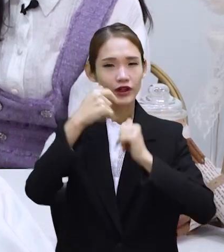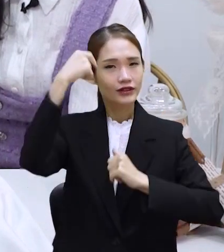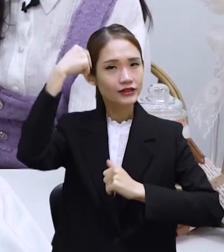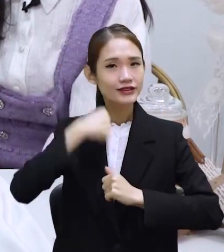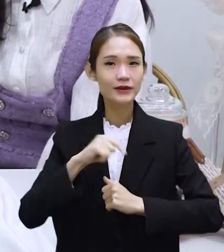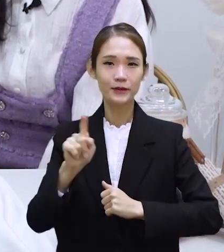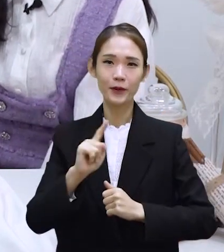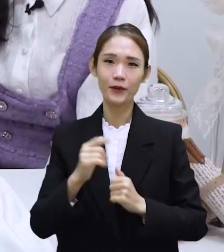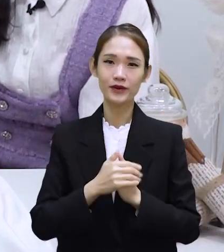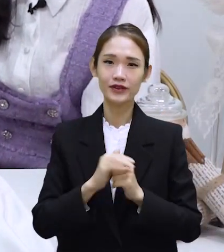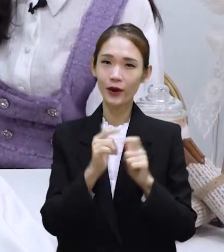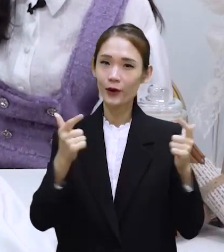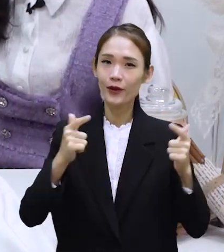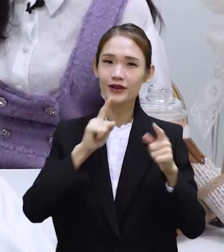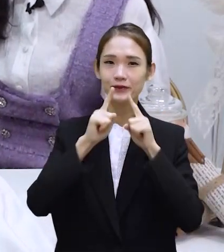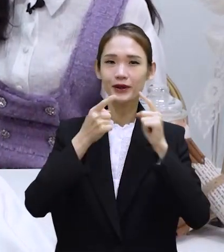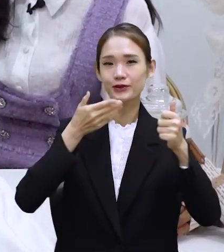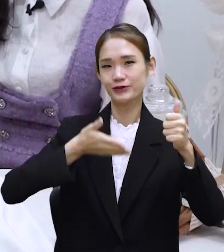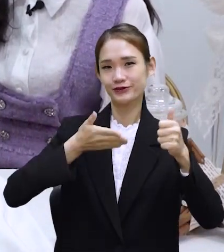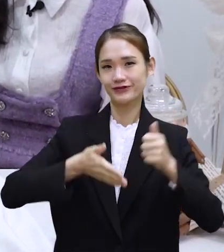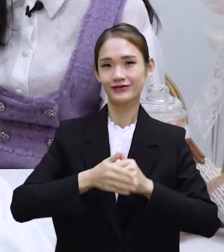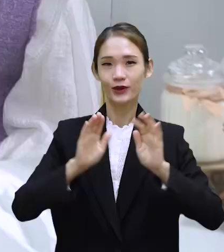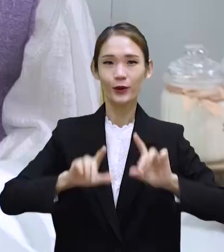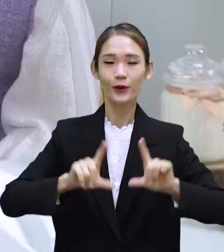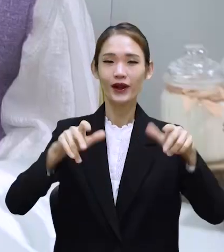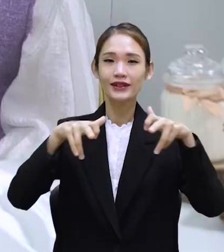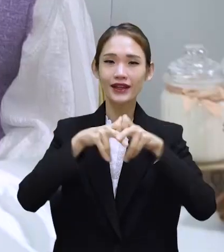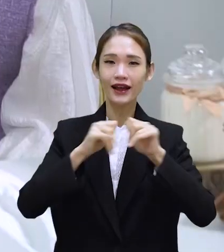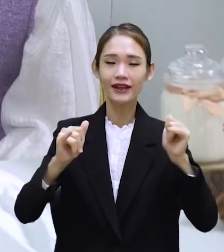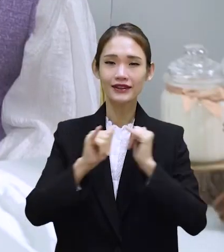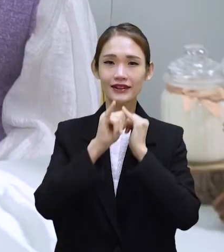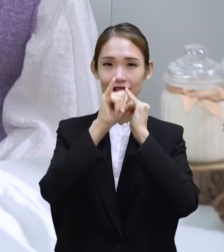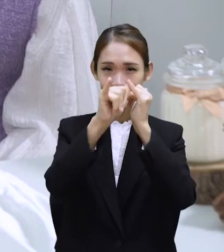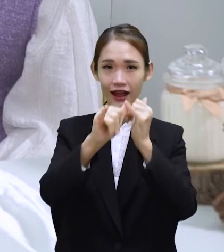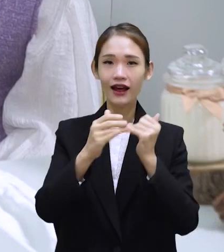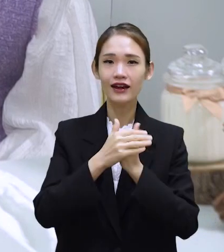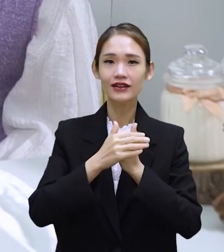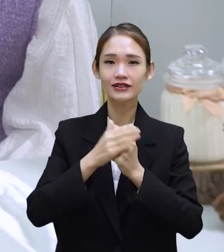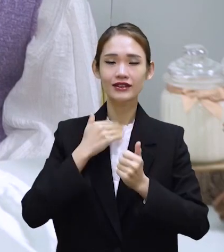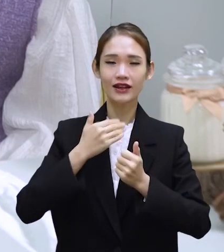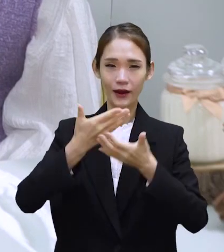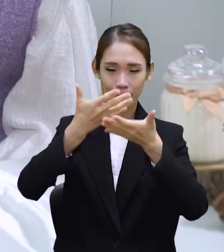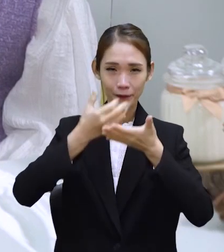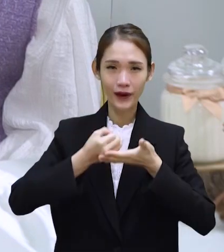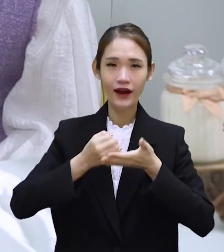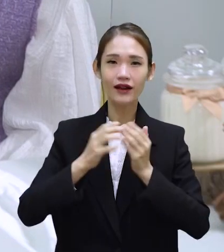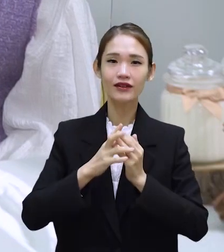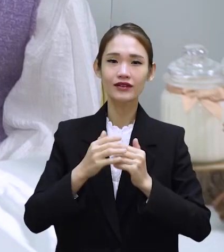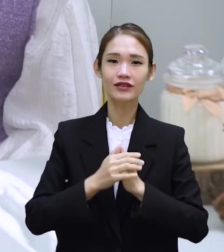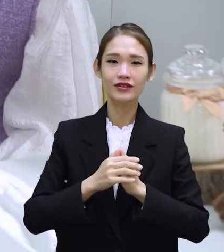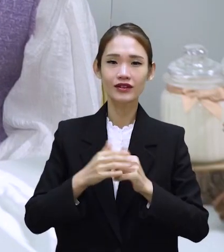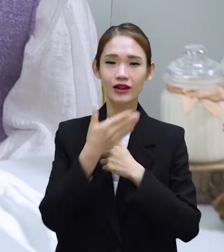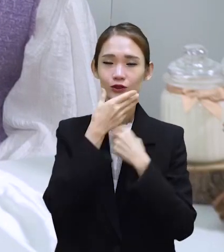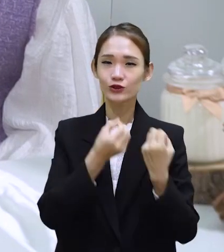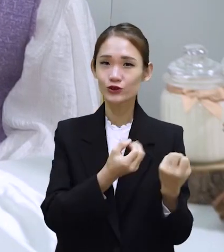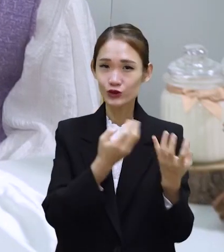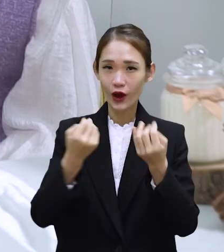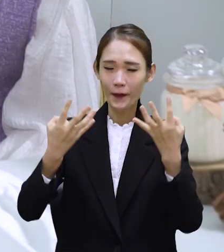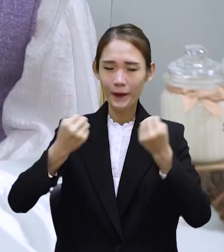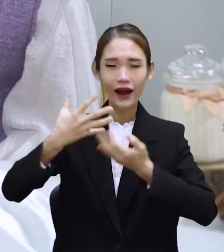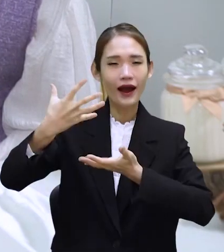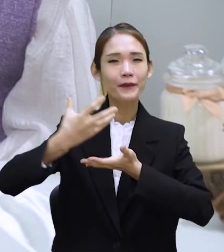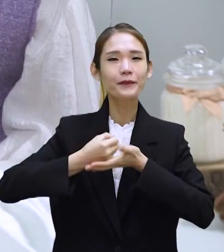수상소감 이랄까 이런거죠 말씀을 부탁드려도 될까요 내 상해 사회 더 양상을 보고 정말 많은